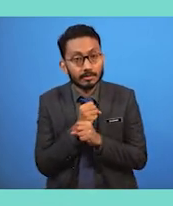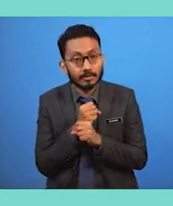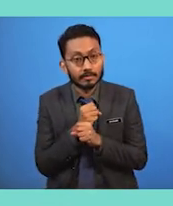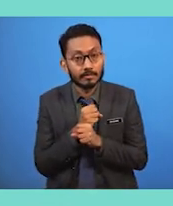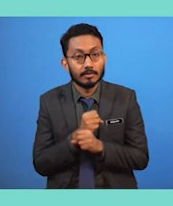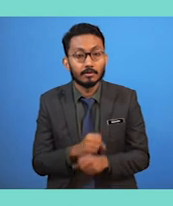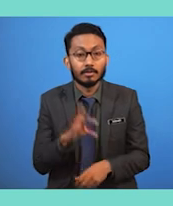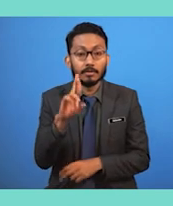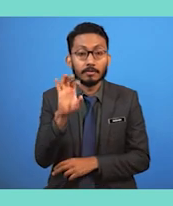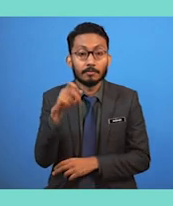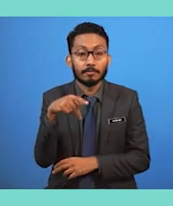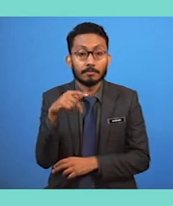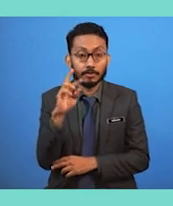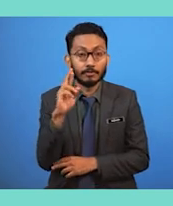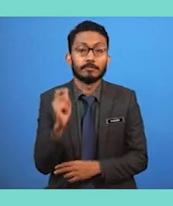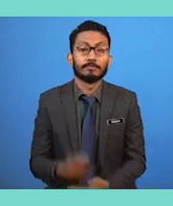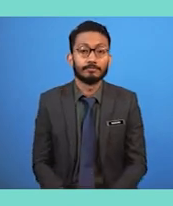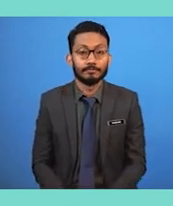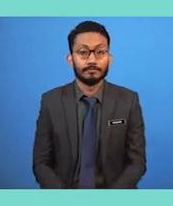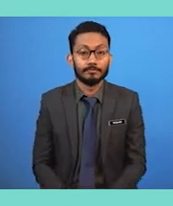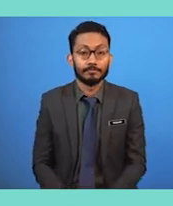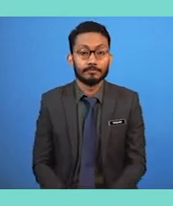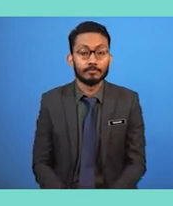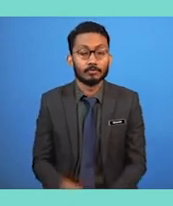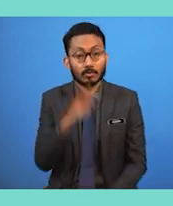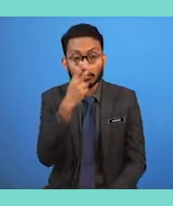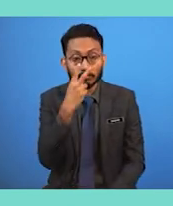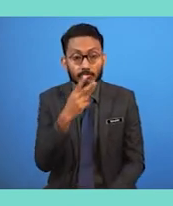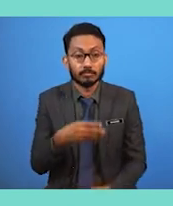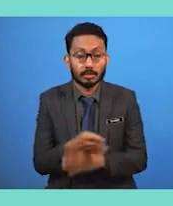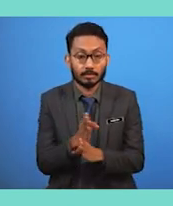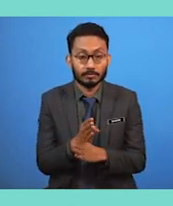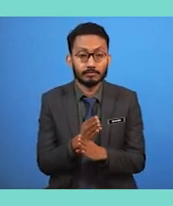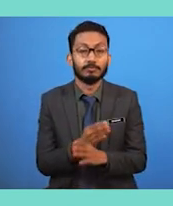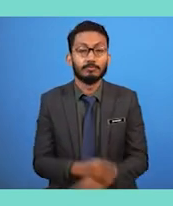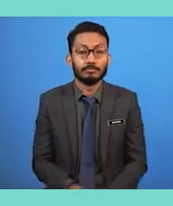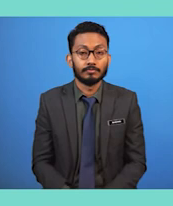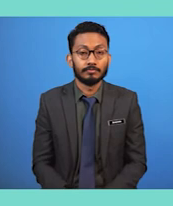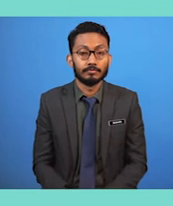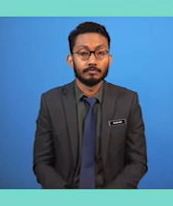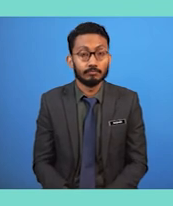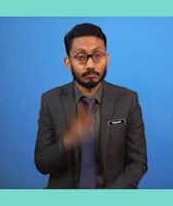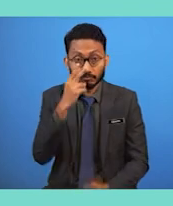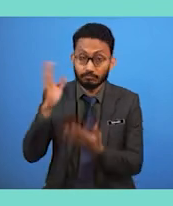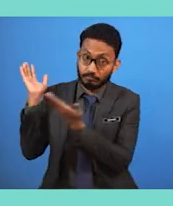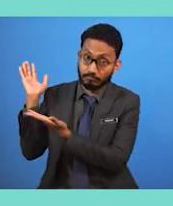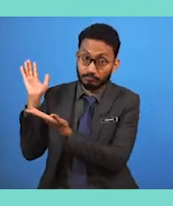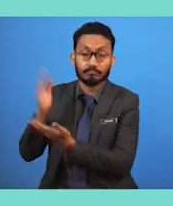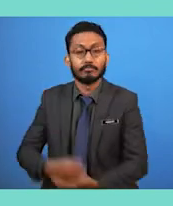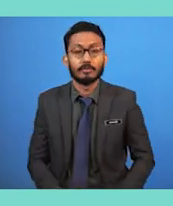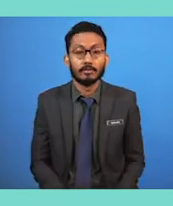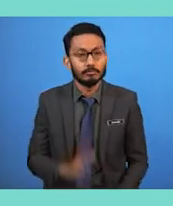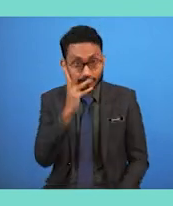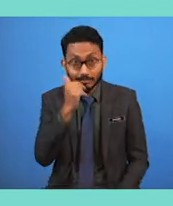pereputan. Mari kita lihat rupa bentuk zooplankton. Ha, pelajar-pelajar, inilah rupa zooplankton.